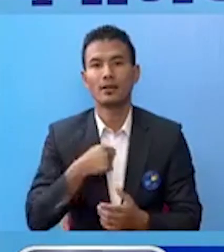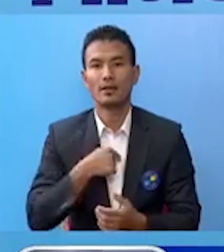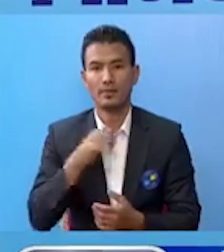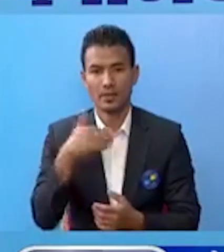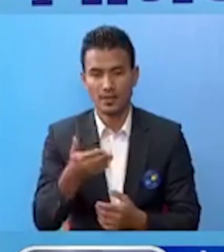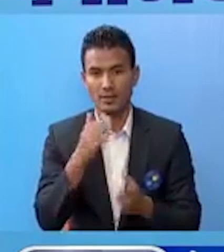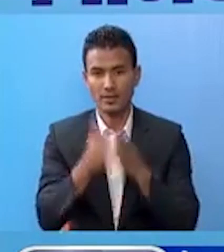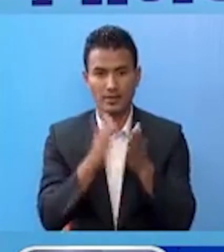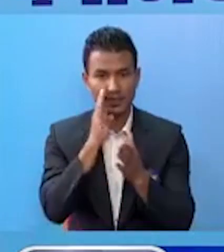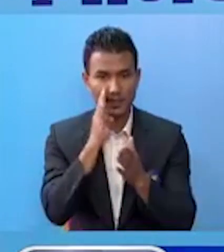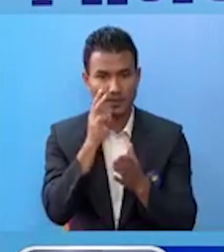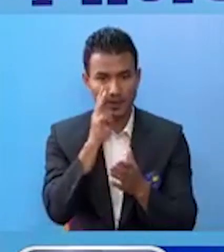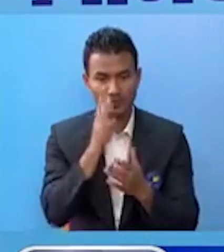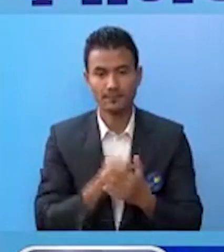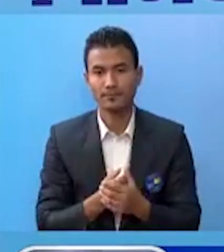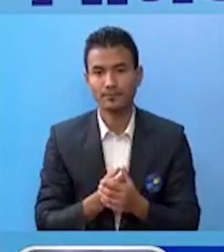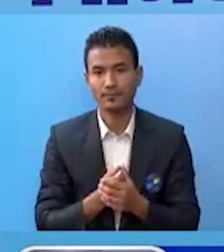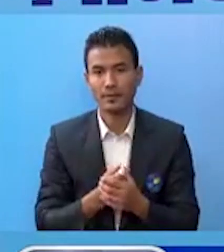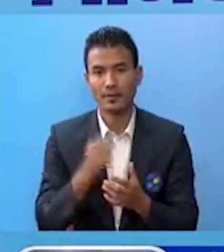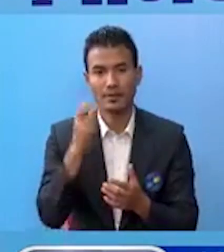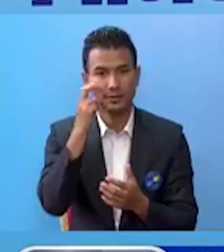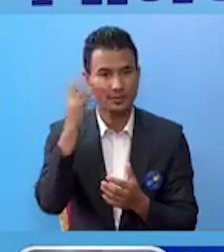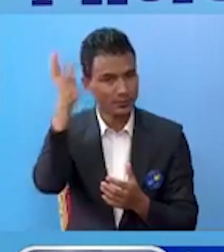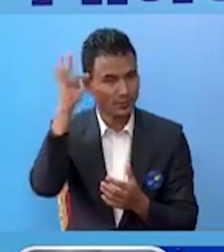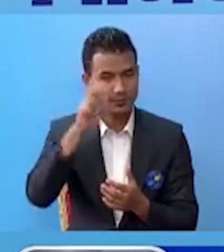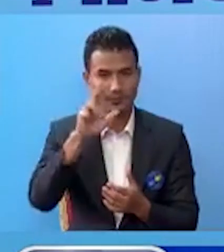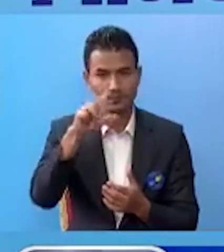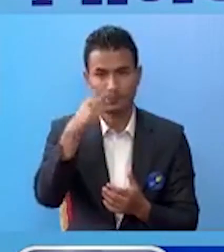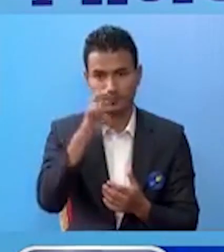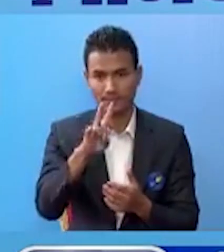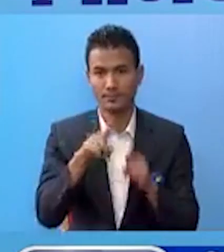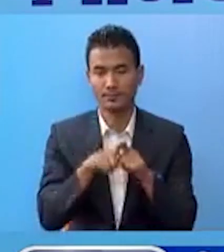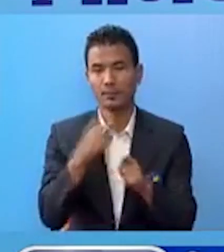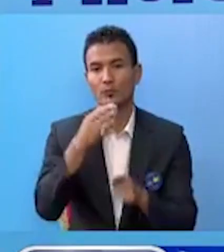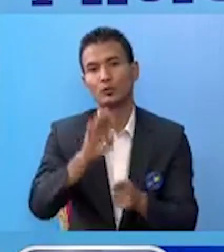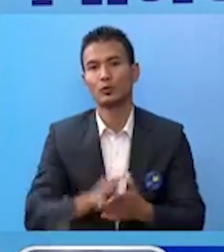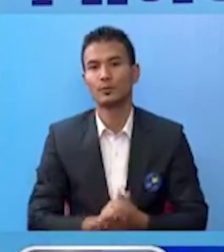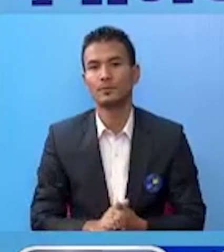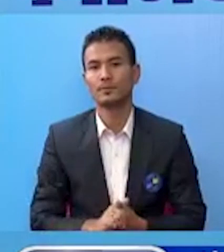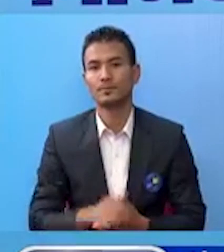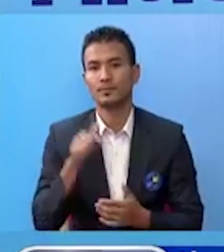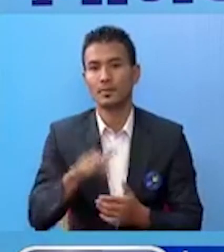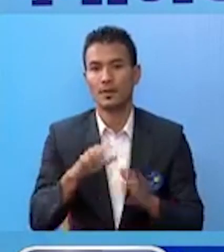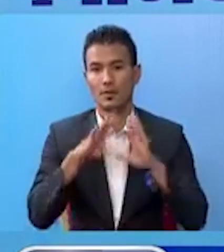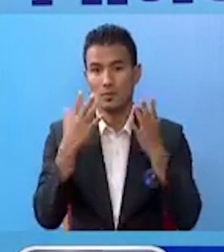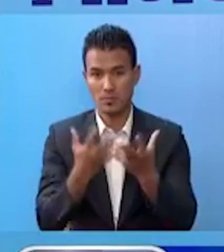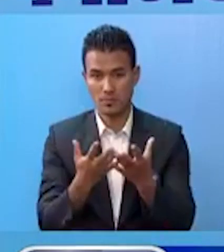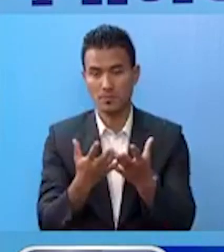हामीलाई सांकेतिक भाषा में दिनेश श्रेष्ठले साथ दिइरहनु भएको छ। हाल विश्व